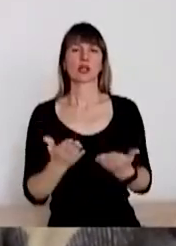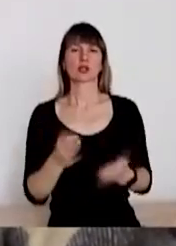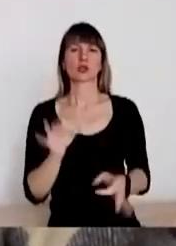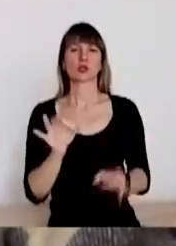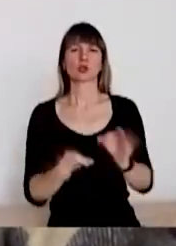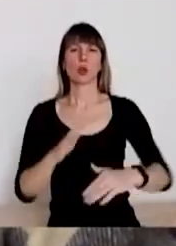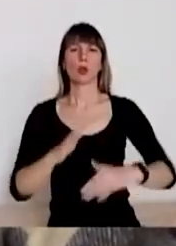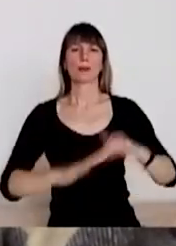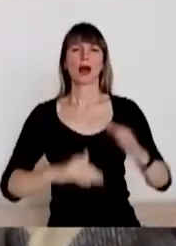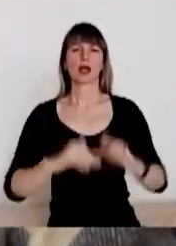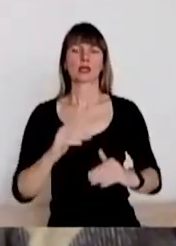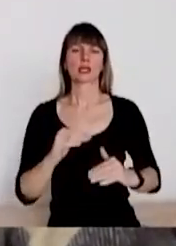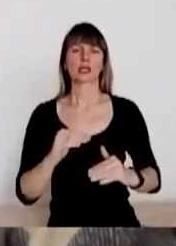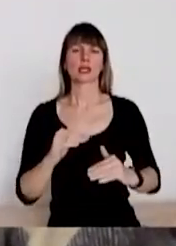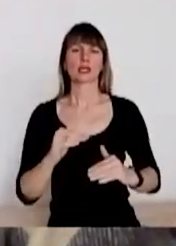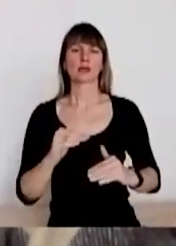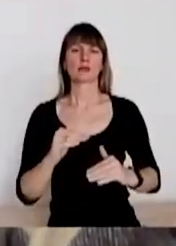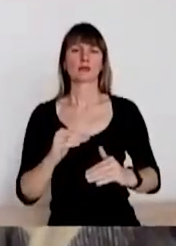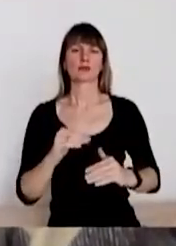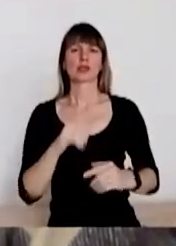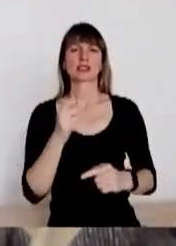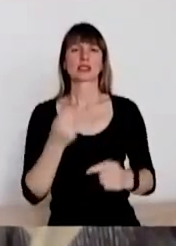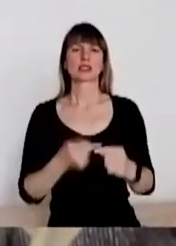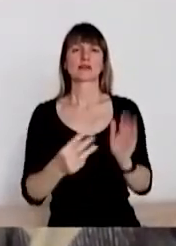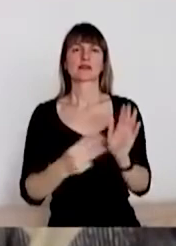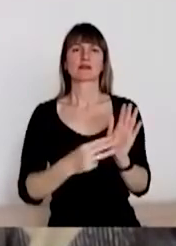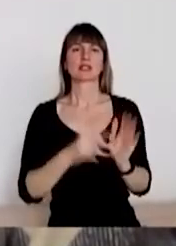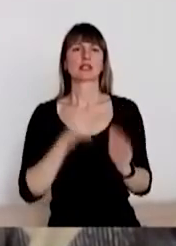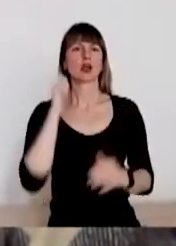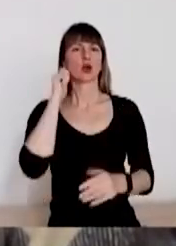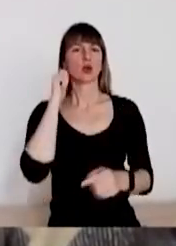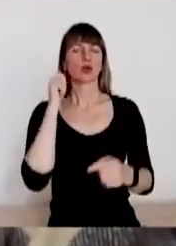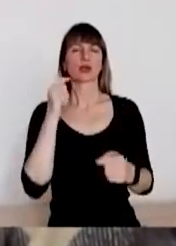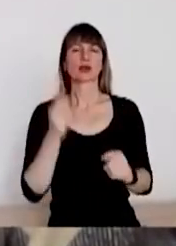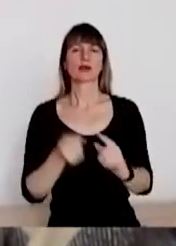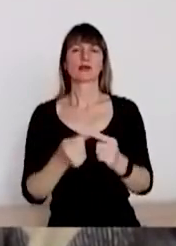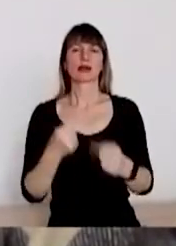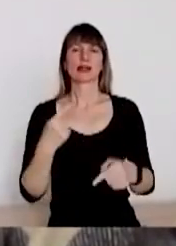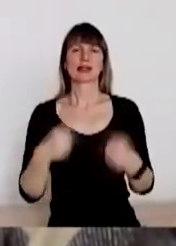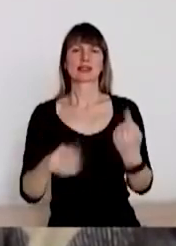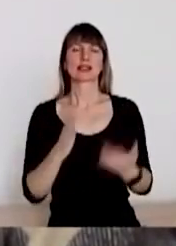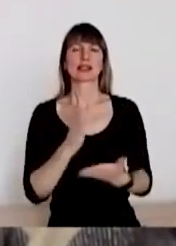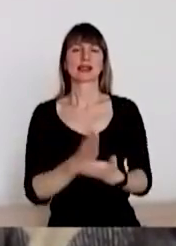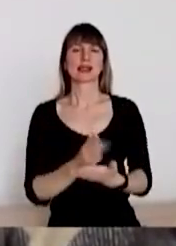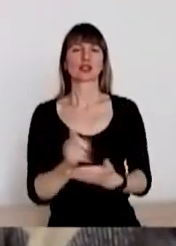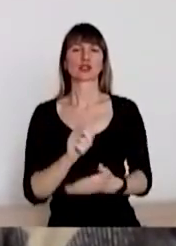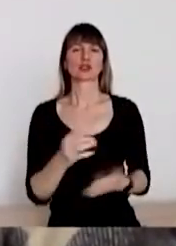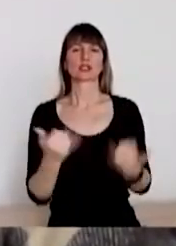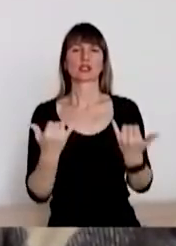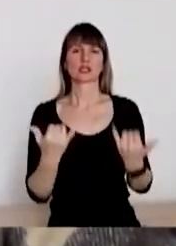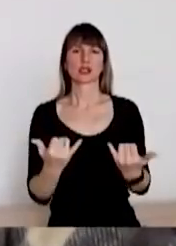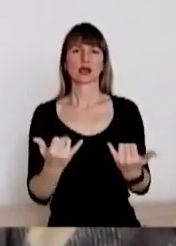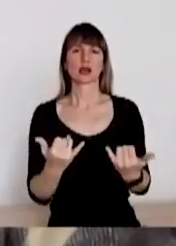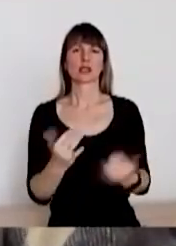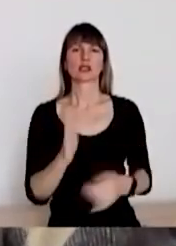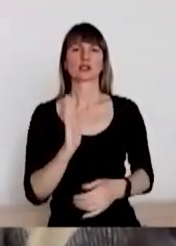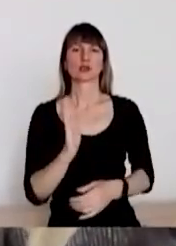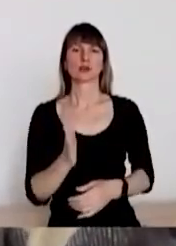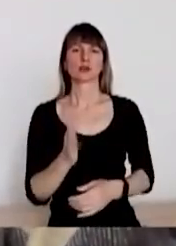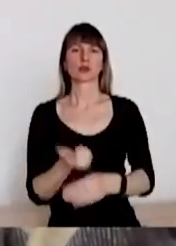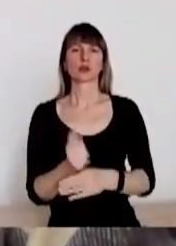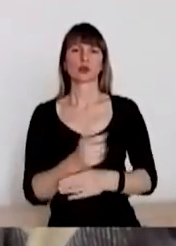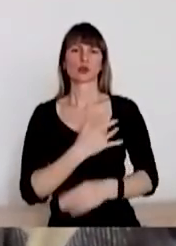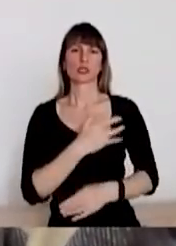практика за ці 8 років різнилася, я впевнений, що зараз будуть досить жорстко